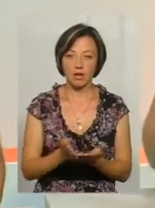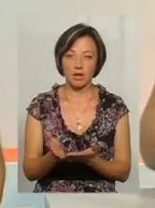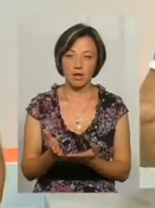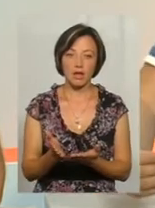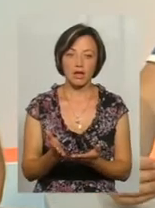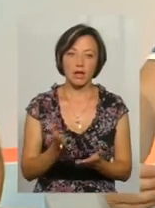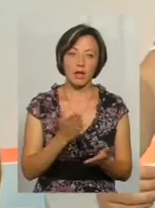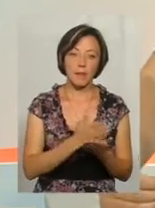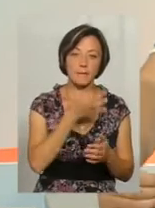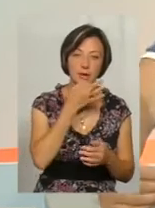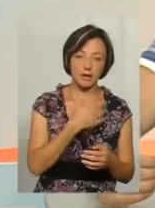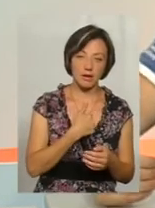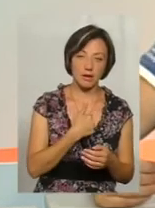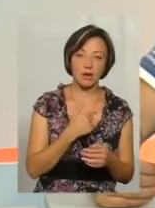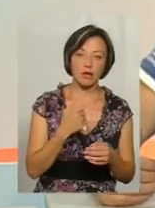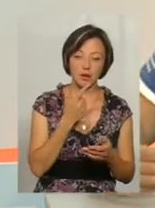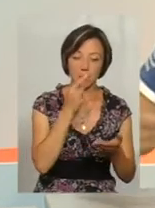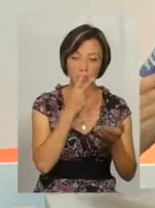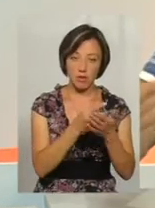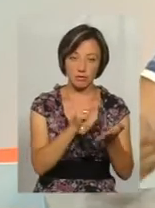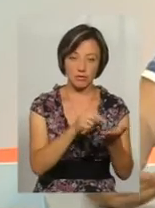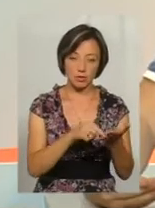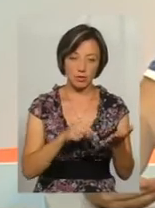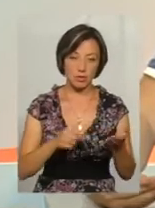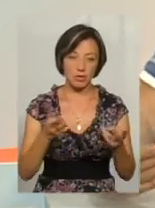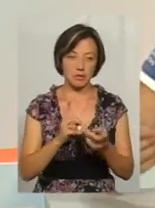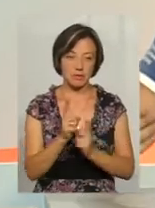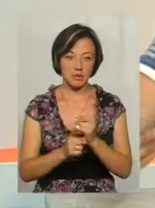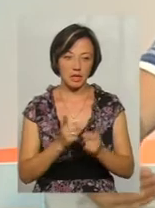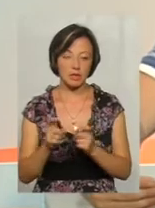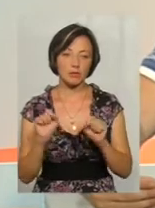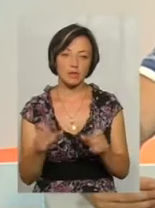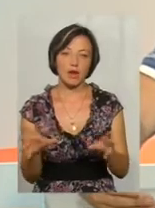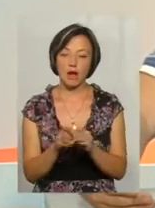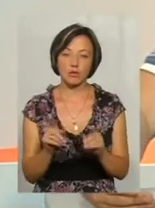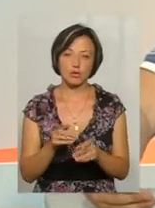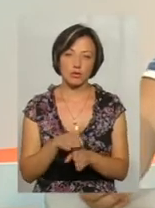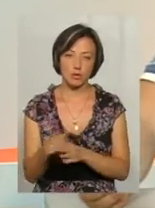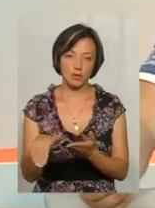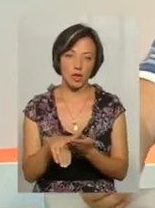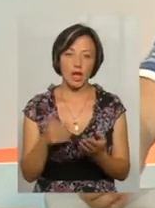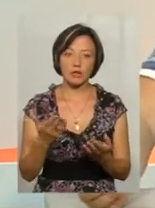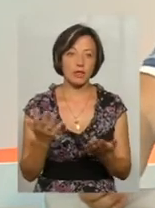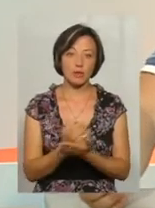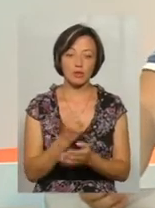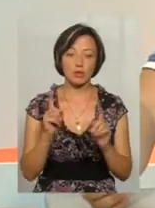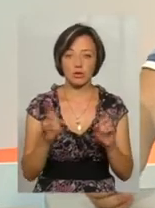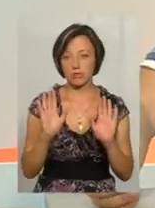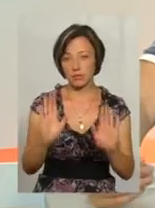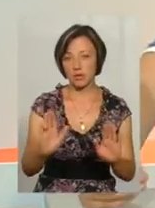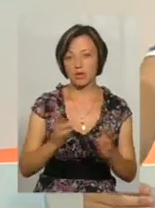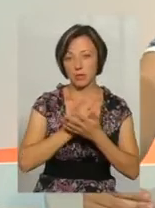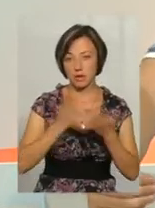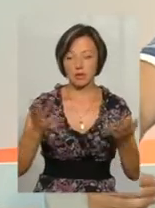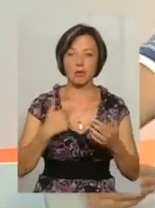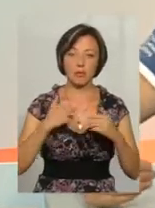Я прихильник того, що потрібно вказати на точки, які потрібно змінити, і можливо разом щось допомогти зробити. Якщо це не виходить, тоді окей, публічно заявити.